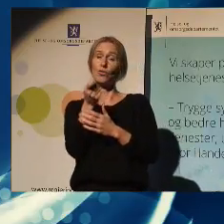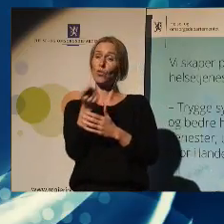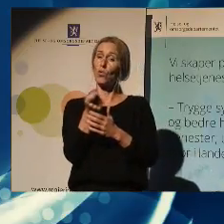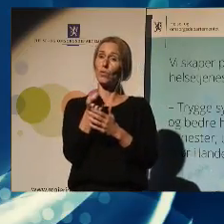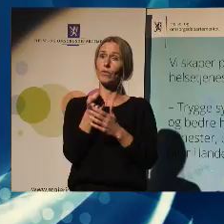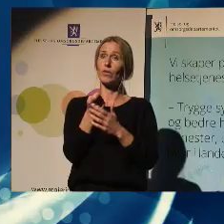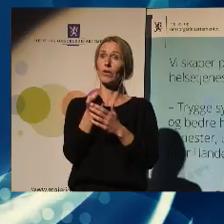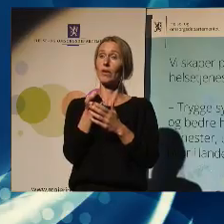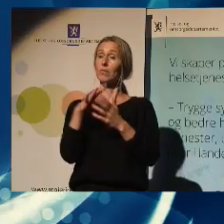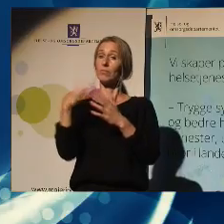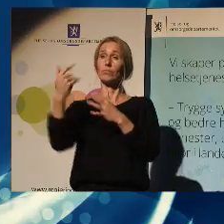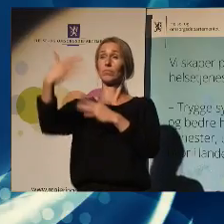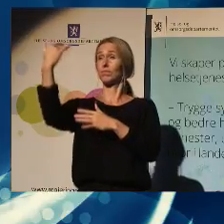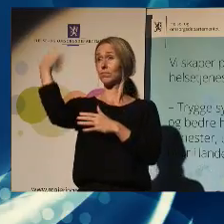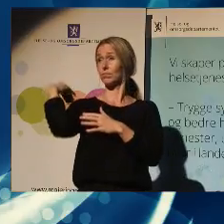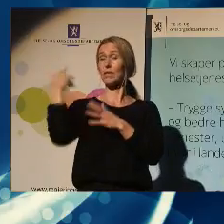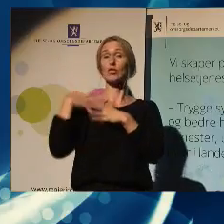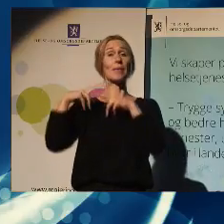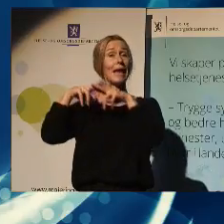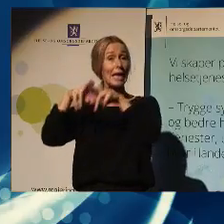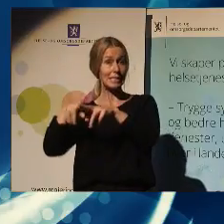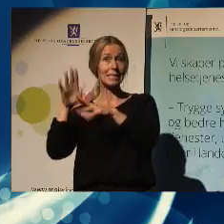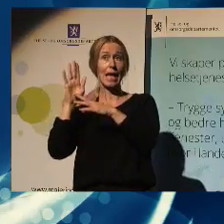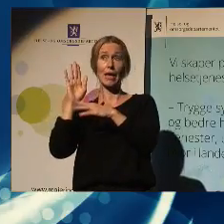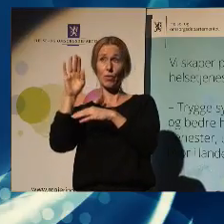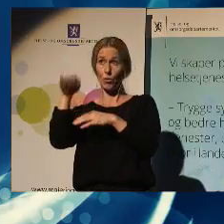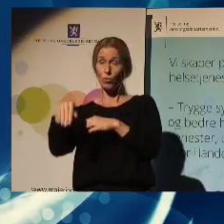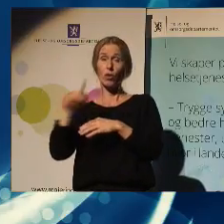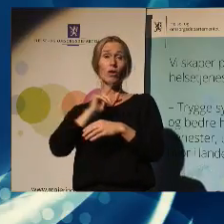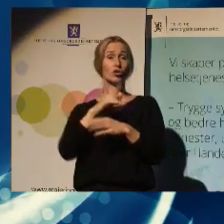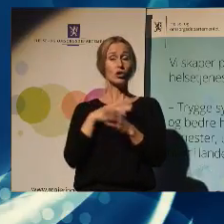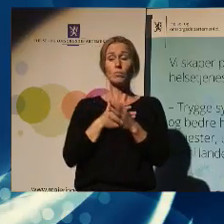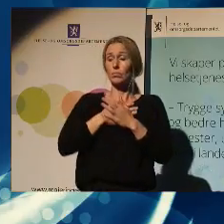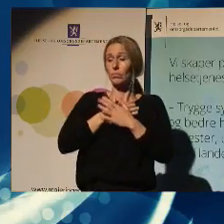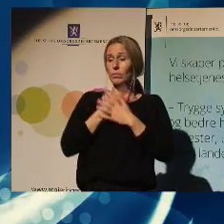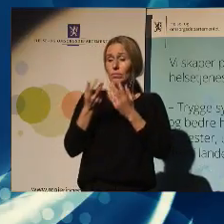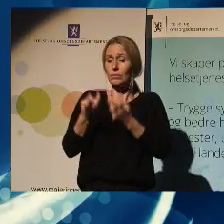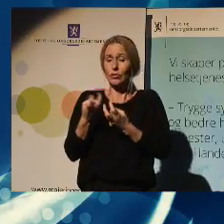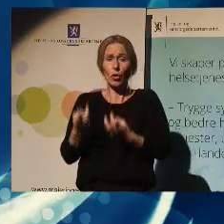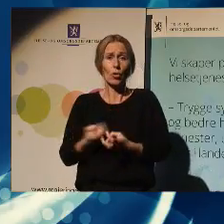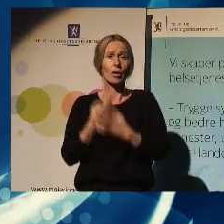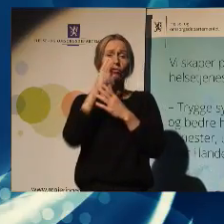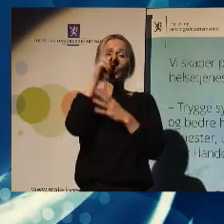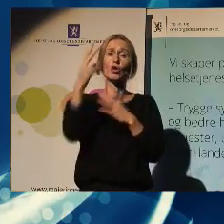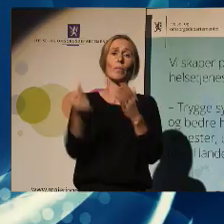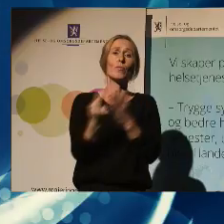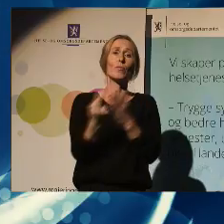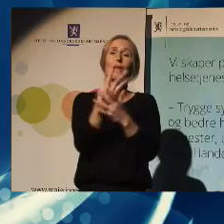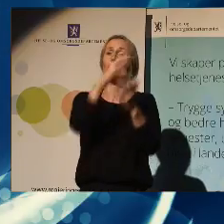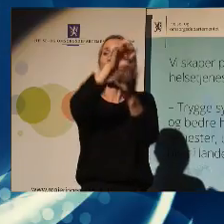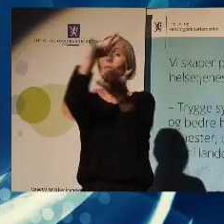tilbake den gang som reiste og som dro, fordi de skulle søke nye muligheter.